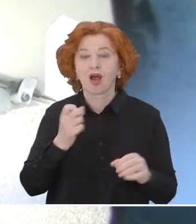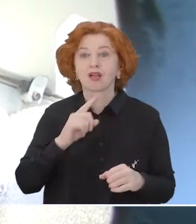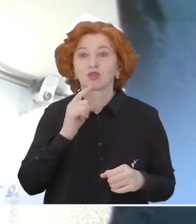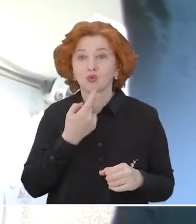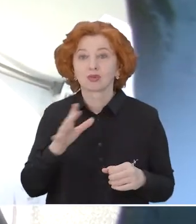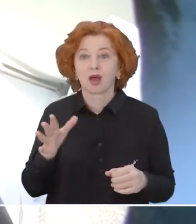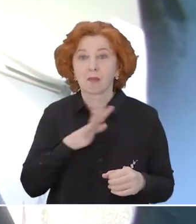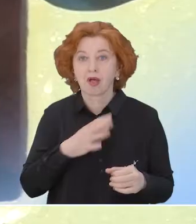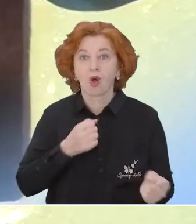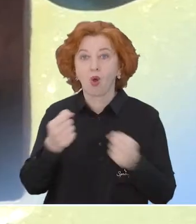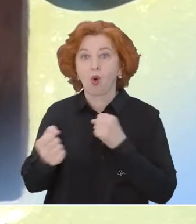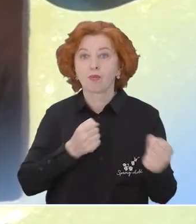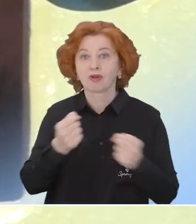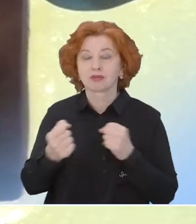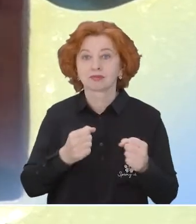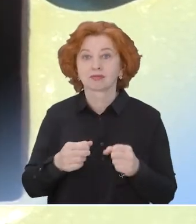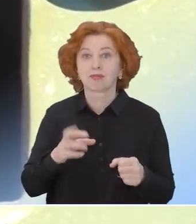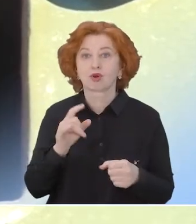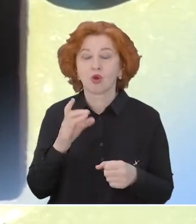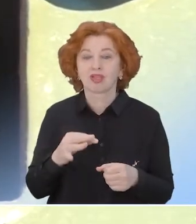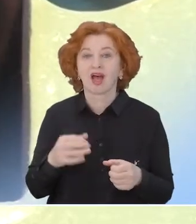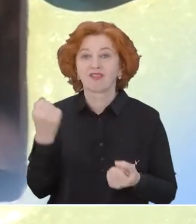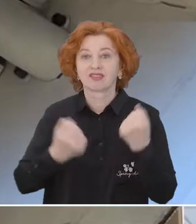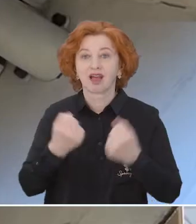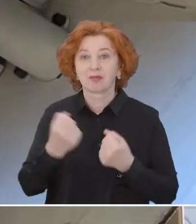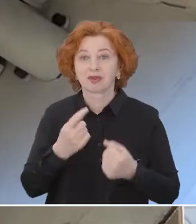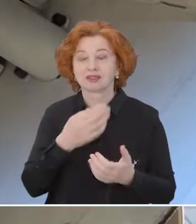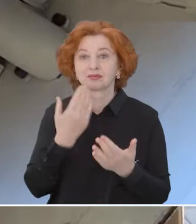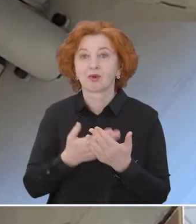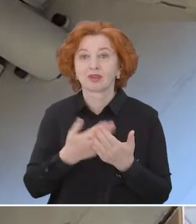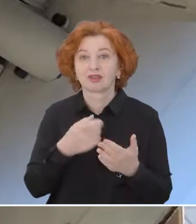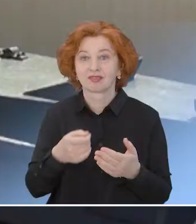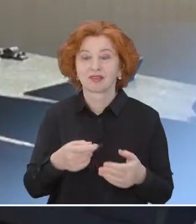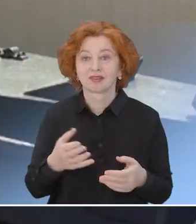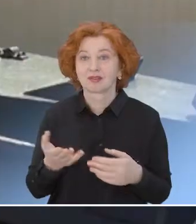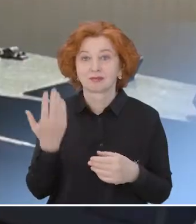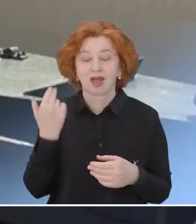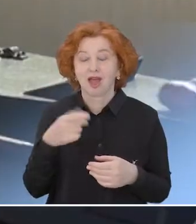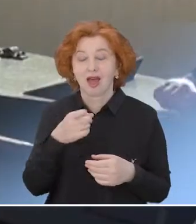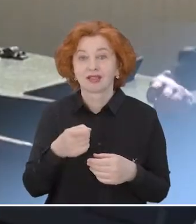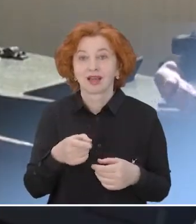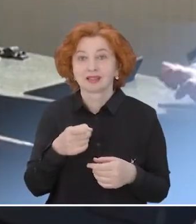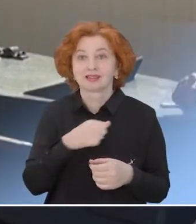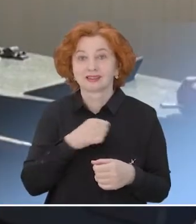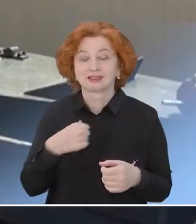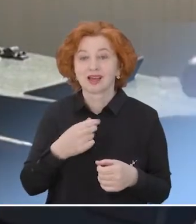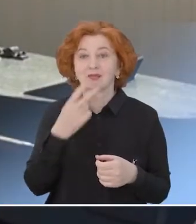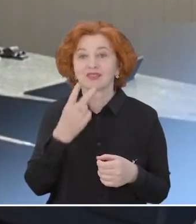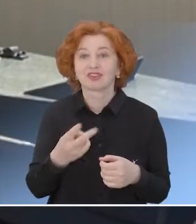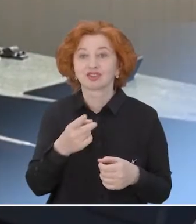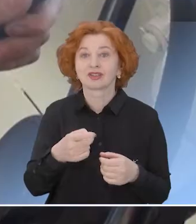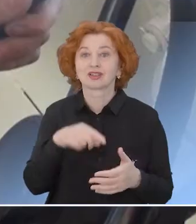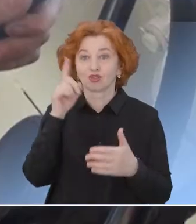понял, как трудно было экипажу выполнять боевые задачи в бронеавтомобиле с узкой смотровой щелью. Когда ты едешь, то есть